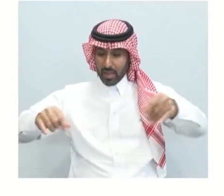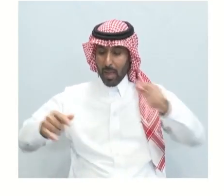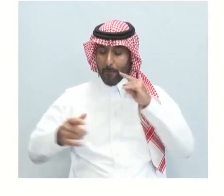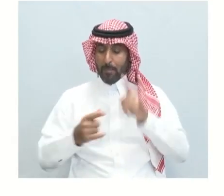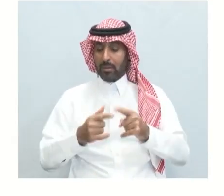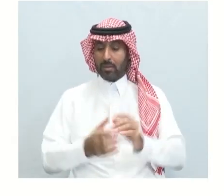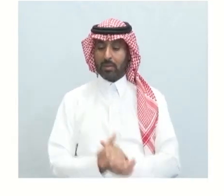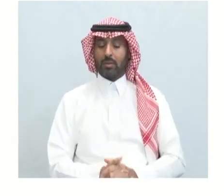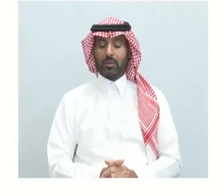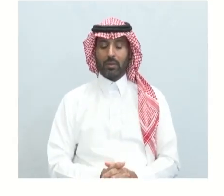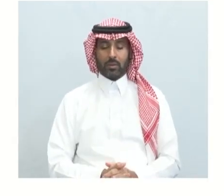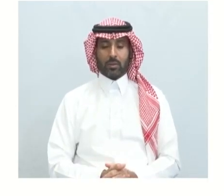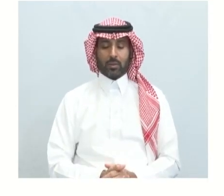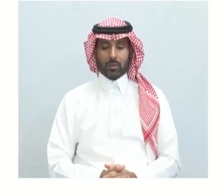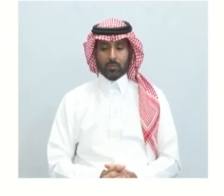المعدنيه